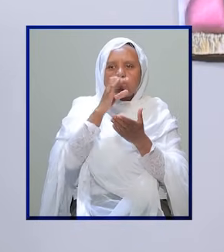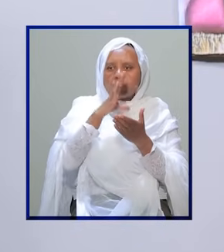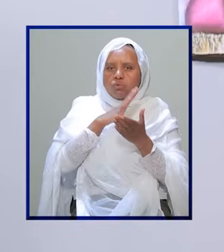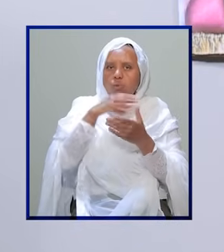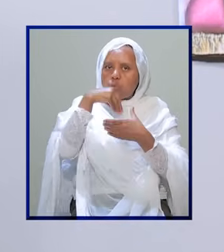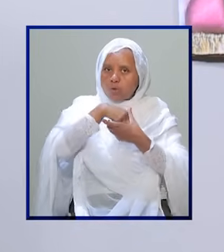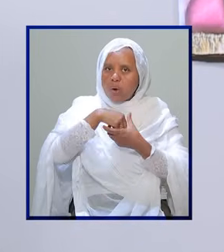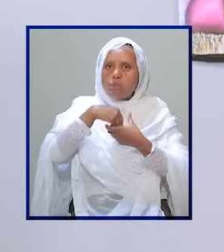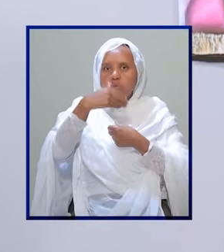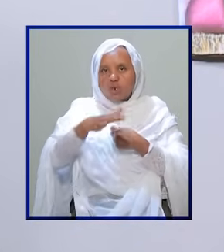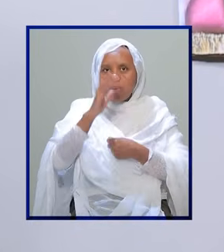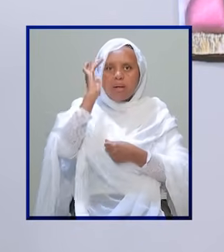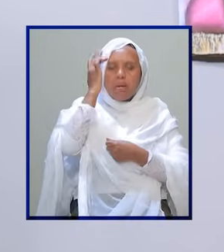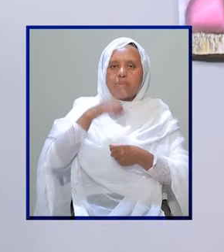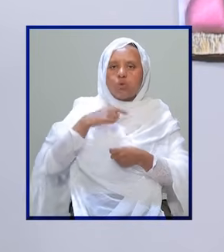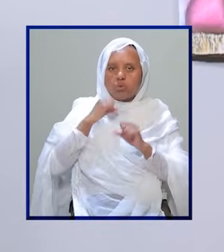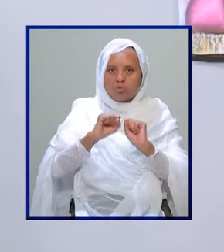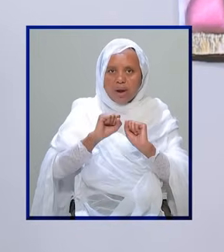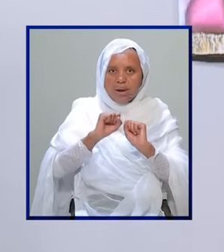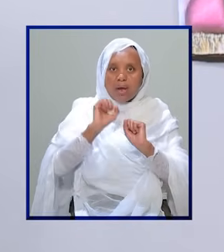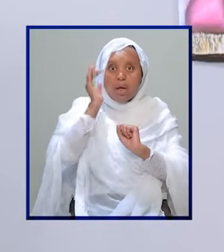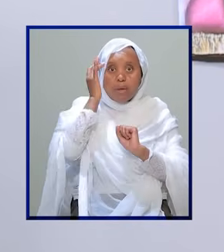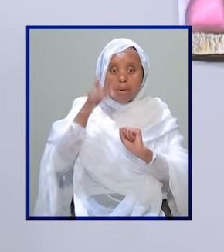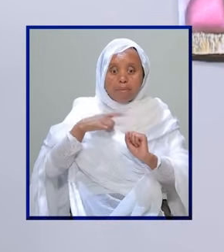ውጫዊም ውስጣዊም ህመም ይኖረዋል።